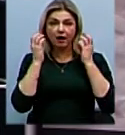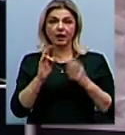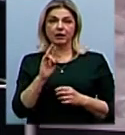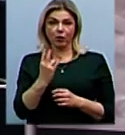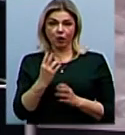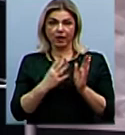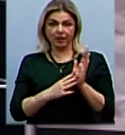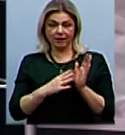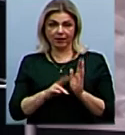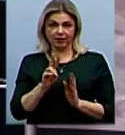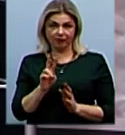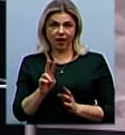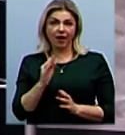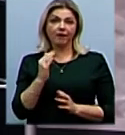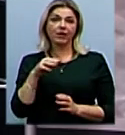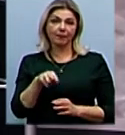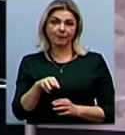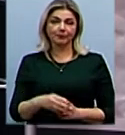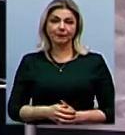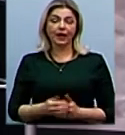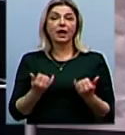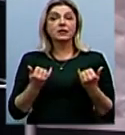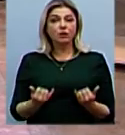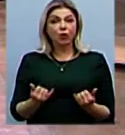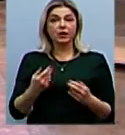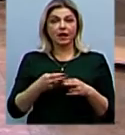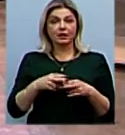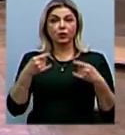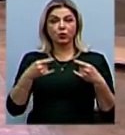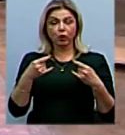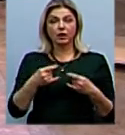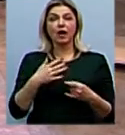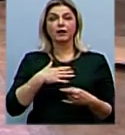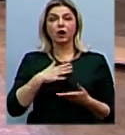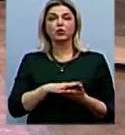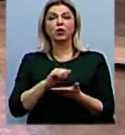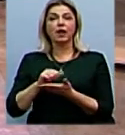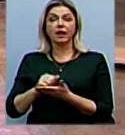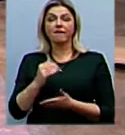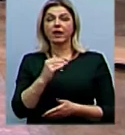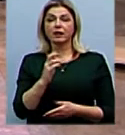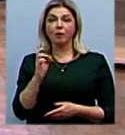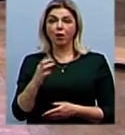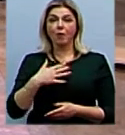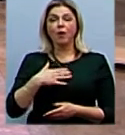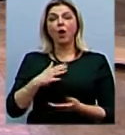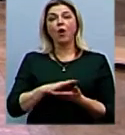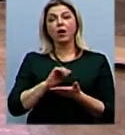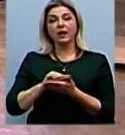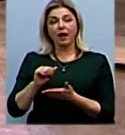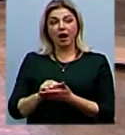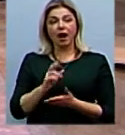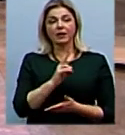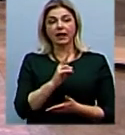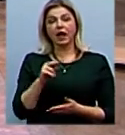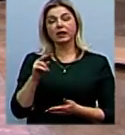«Миколаїв» 92FM. Отже, сьогодні у цій студії я, Федір Бондар, моя колега Катерина Лисюк. Вітаю вас.